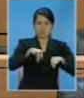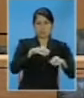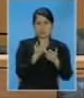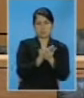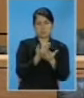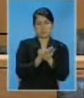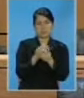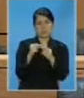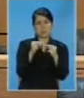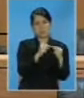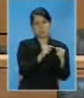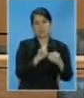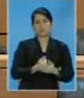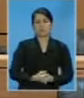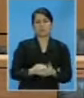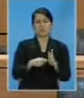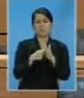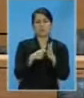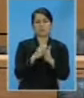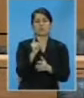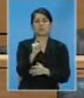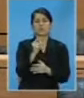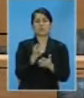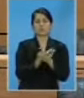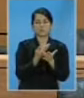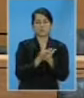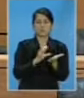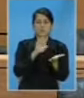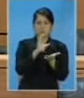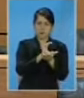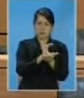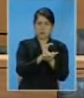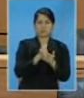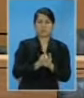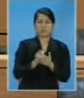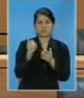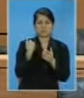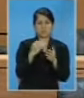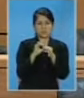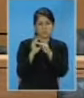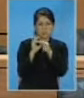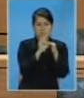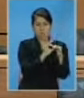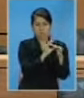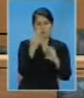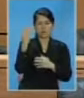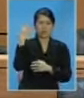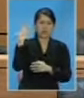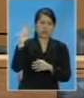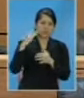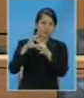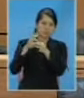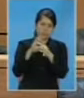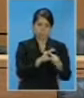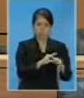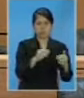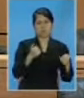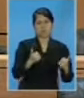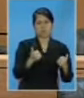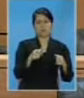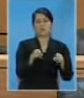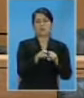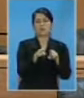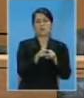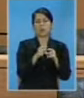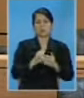ราะอะไรครับเพราะว่ามีการตั้งงบประมาณเป็นงบประมาณผูกพันมาถึงในสมัยท่าน